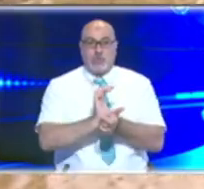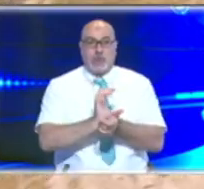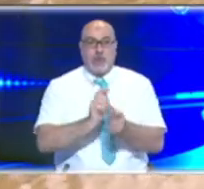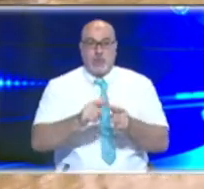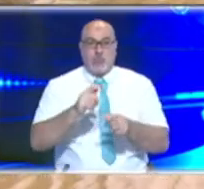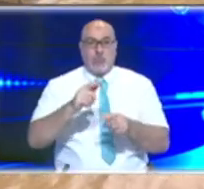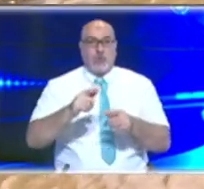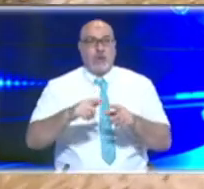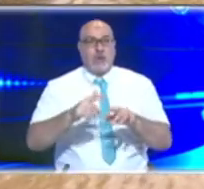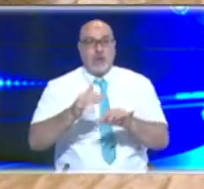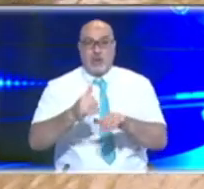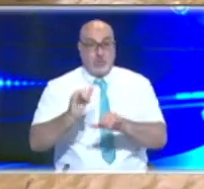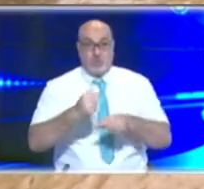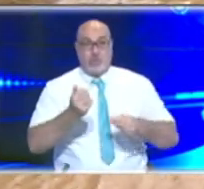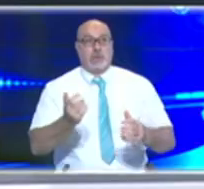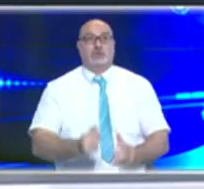البلوعات ومجاري المياه.